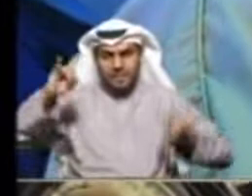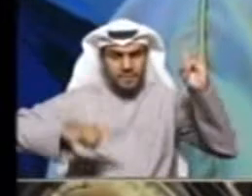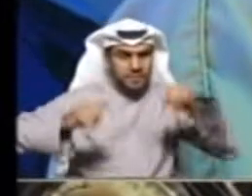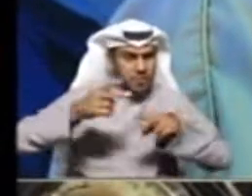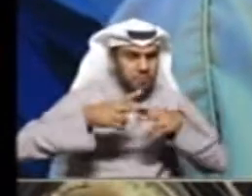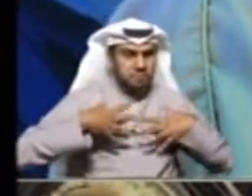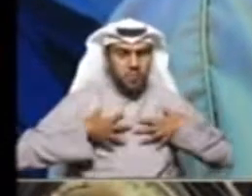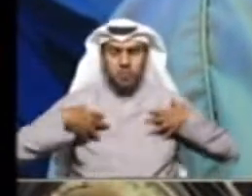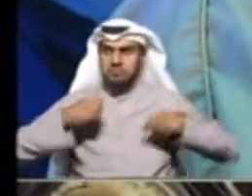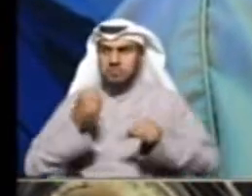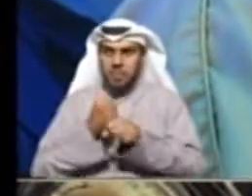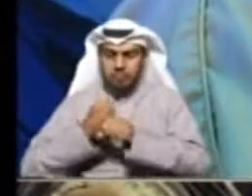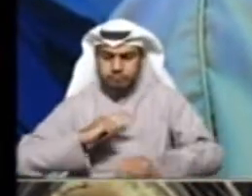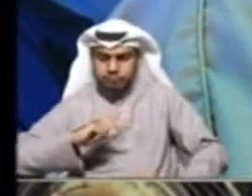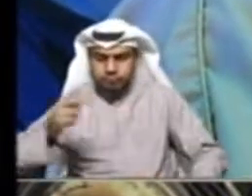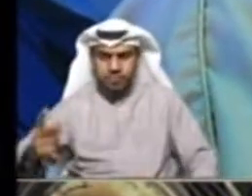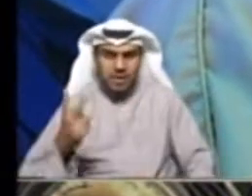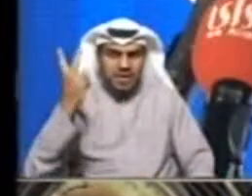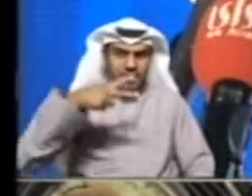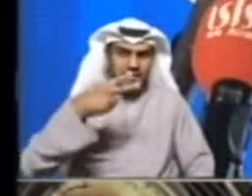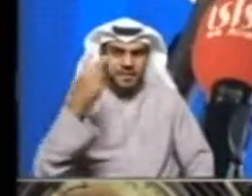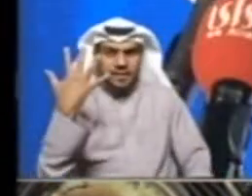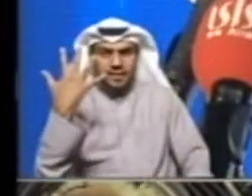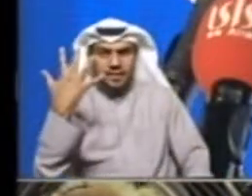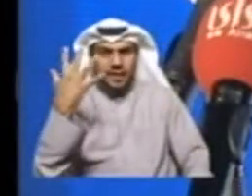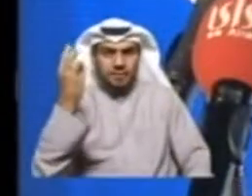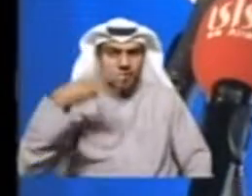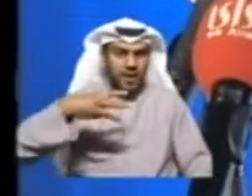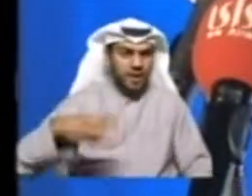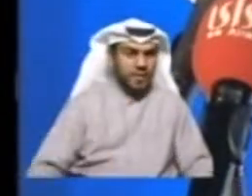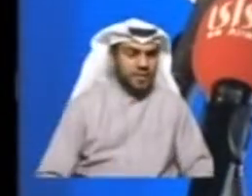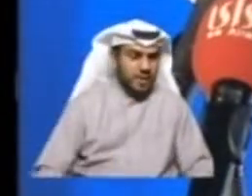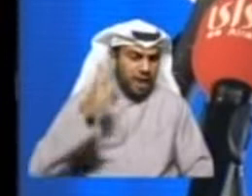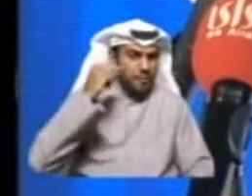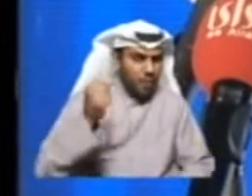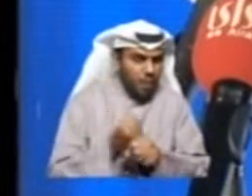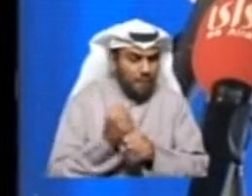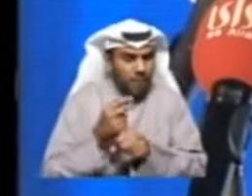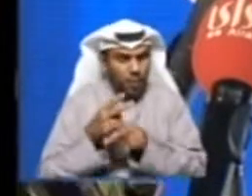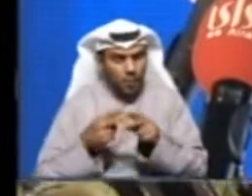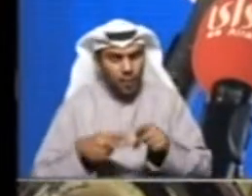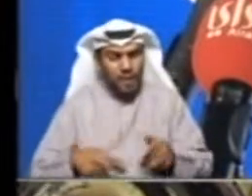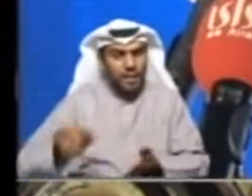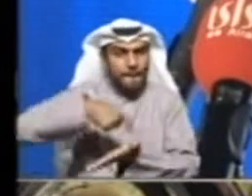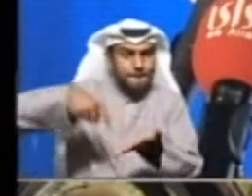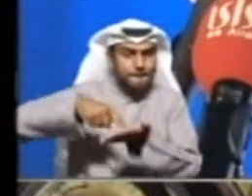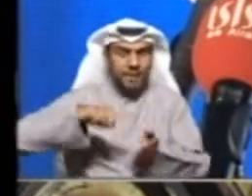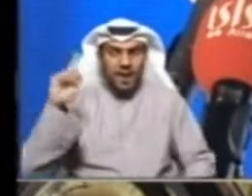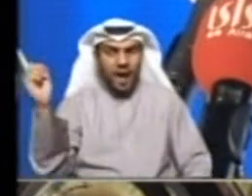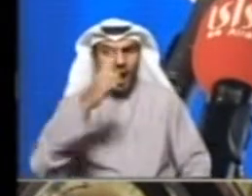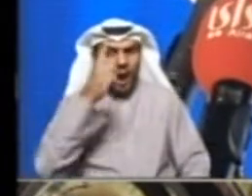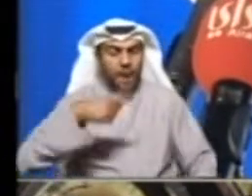العامة استراتيجيتها 2035. تحويل دولة الكويت إلى مركز مالي وتجاري فاعل